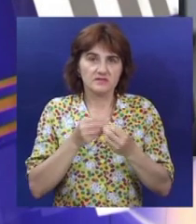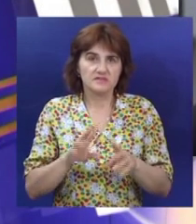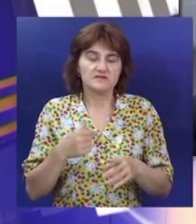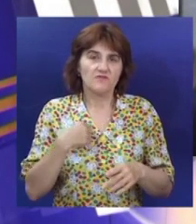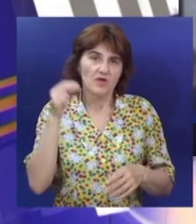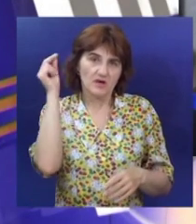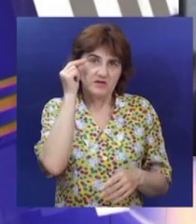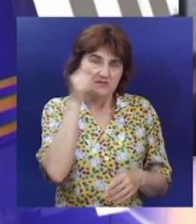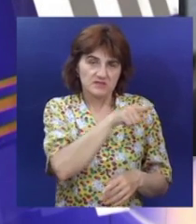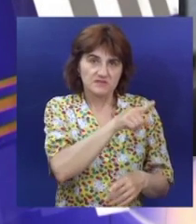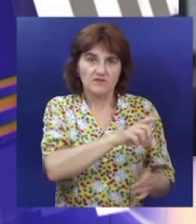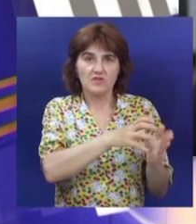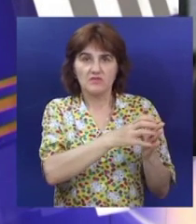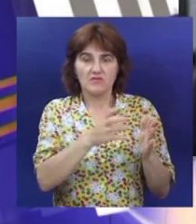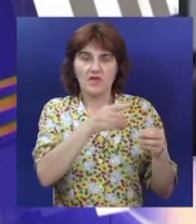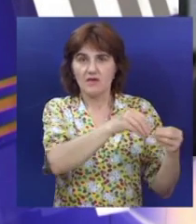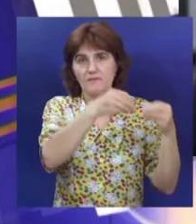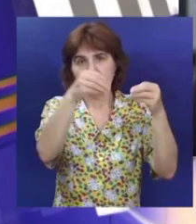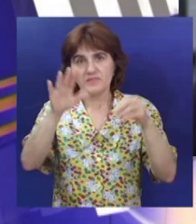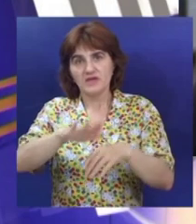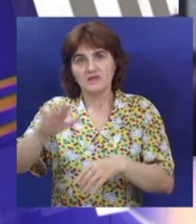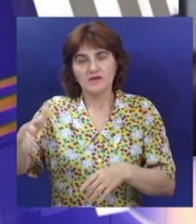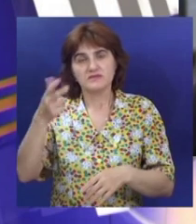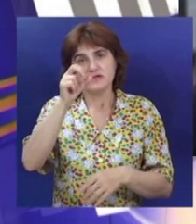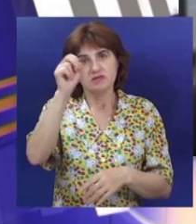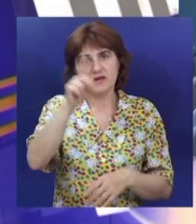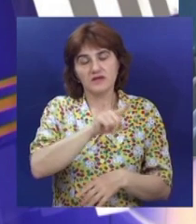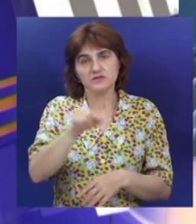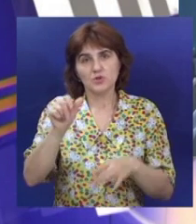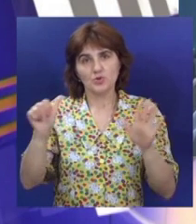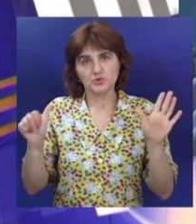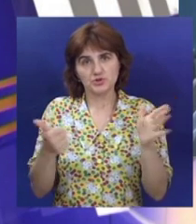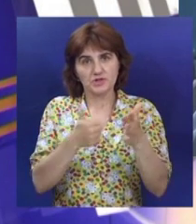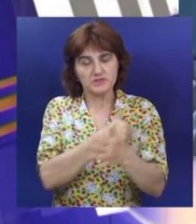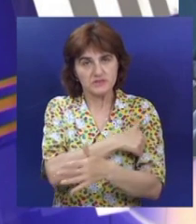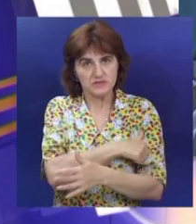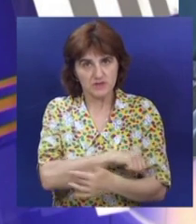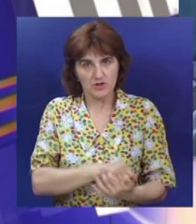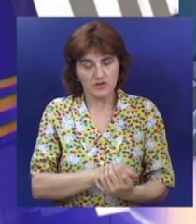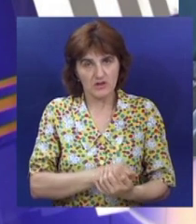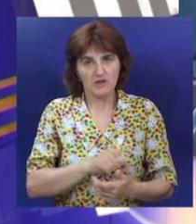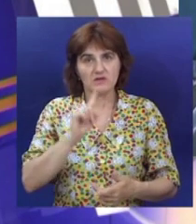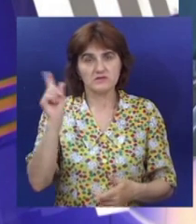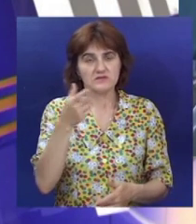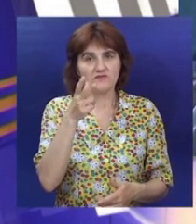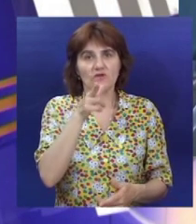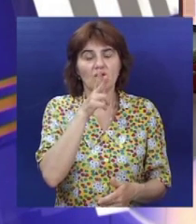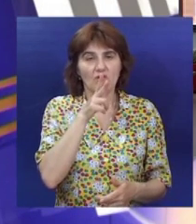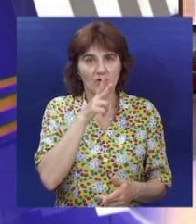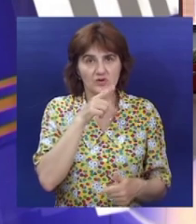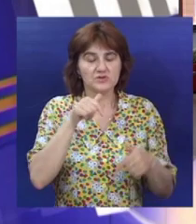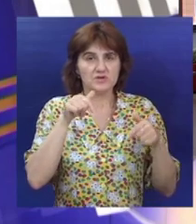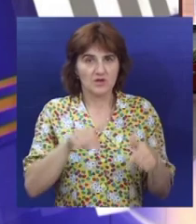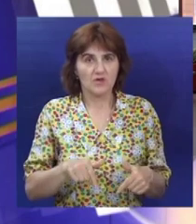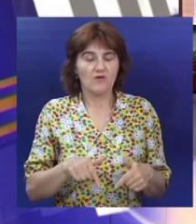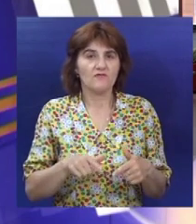imati priliku da stečeno znanje prenesu na svoje vršnjake od 13 do 16 godina. Mladi Subotičani pomenutog uzrasta su zainteresovani